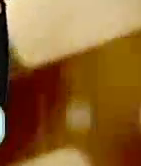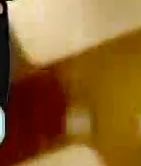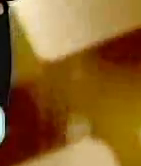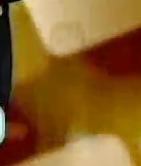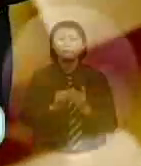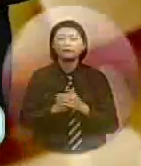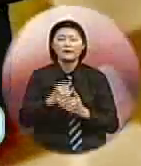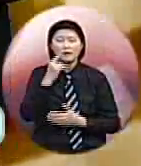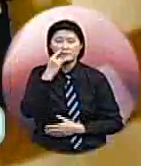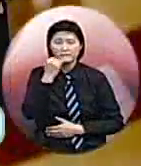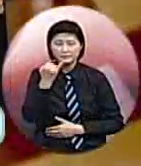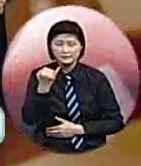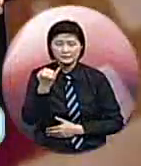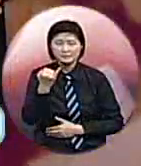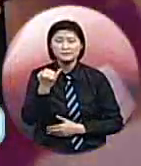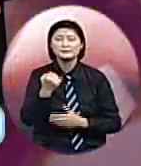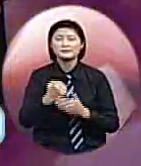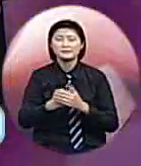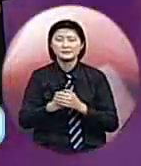우리 어머니가